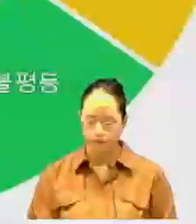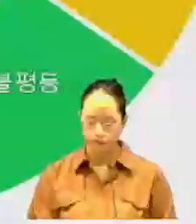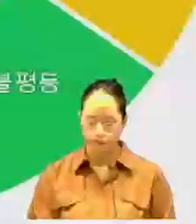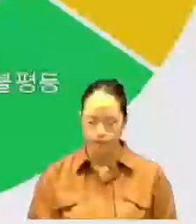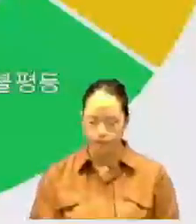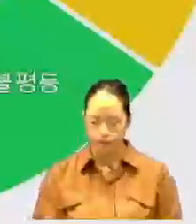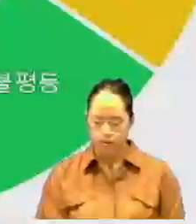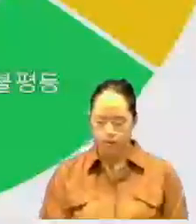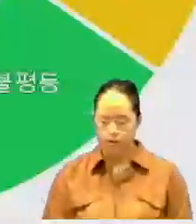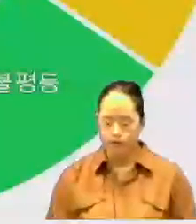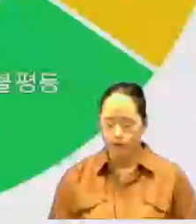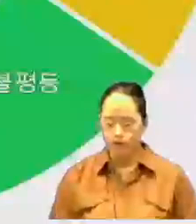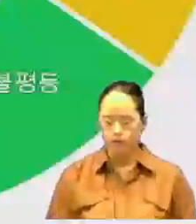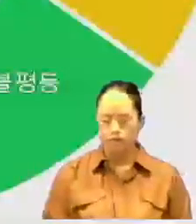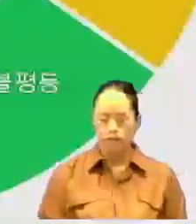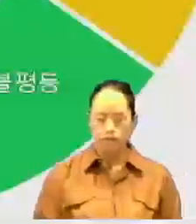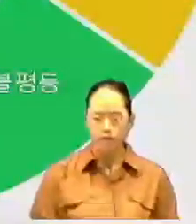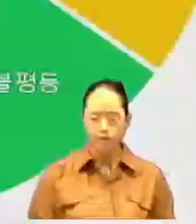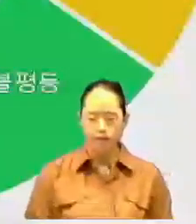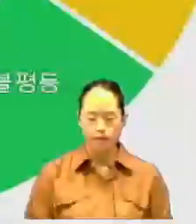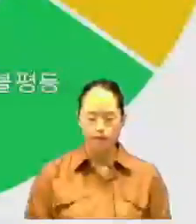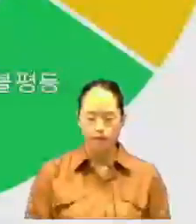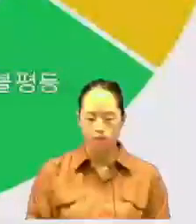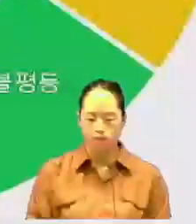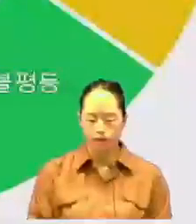中。所以这个正是